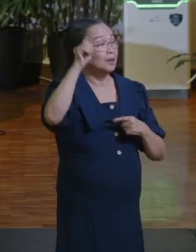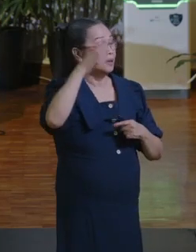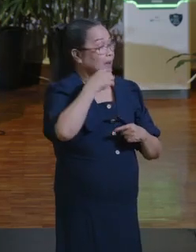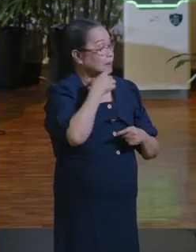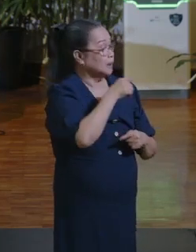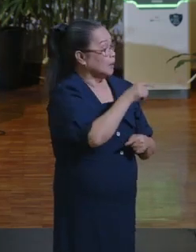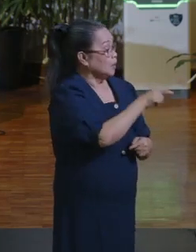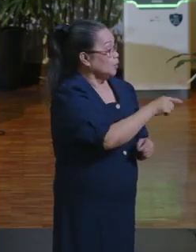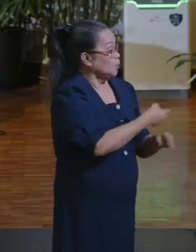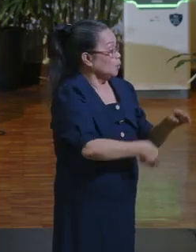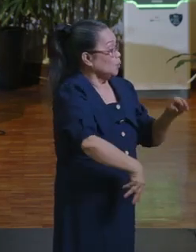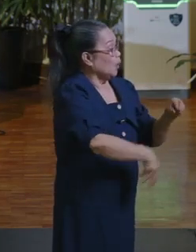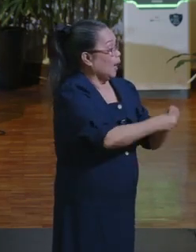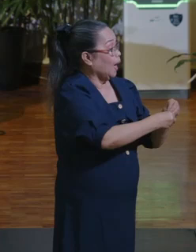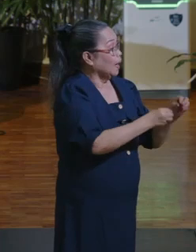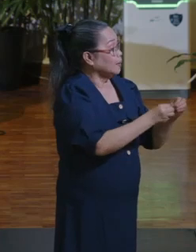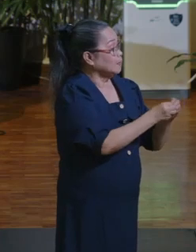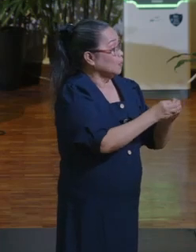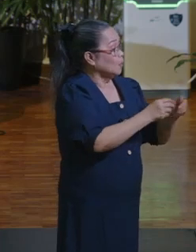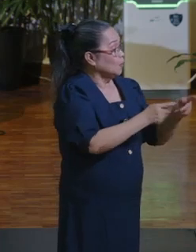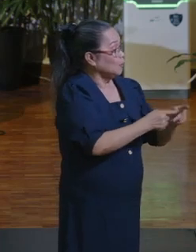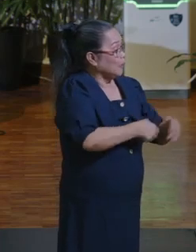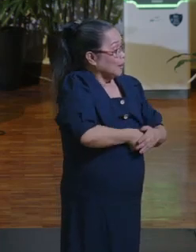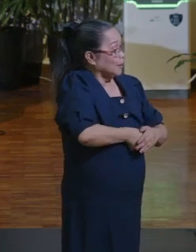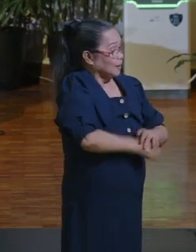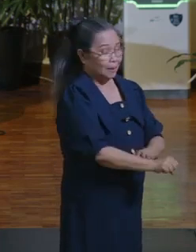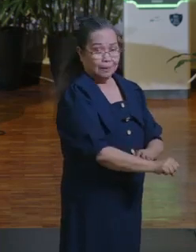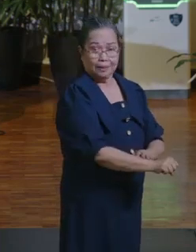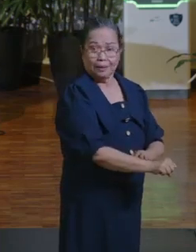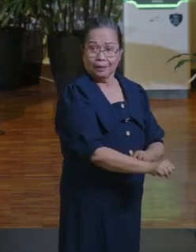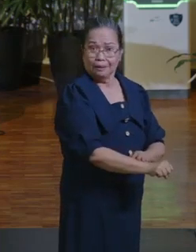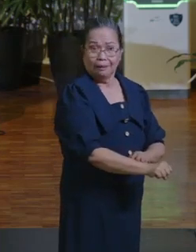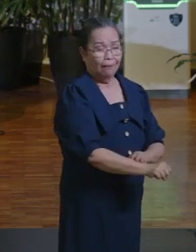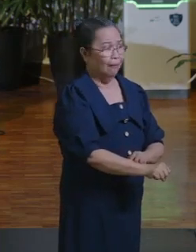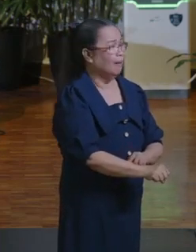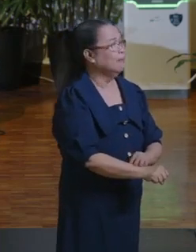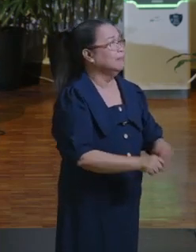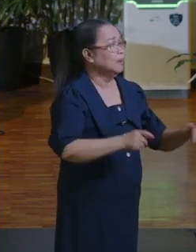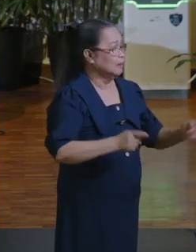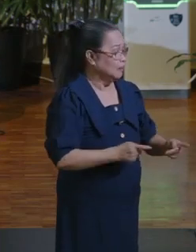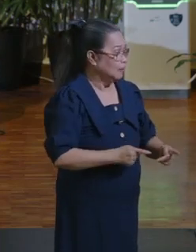pain in childbearing. In pain you shall bring forth children.